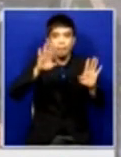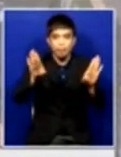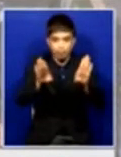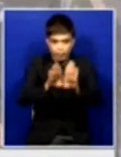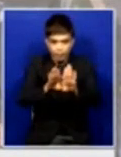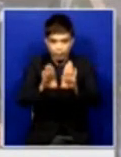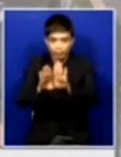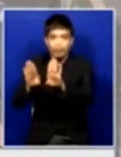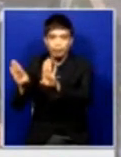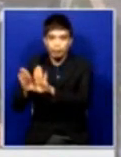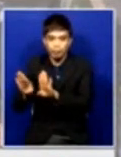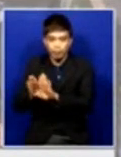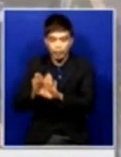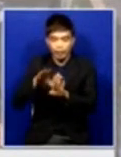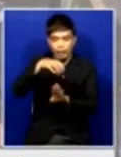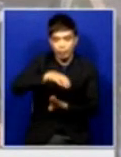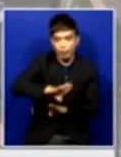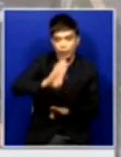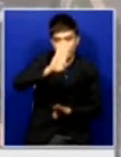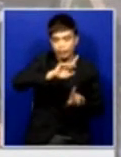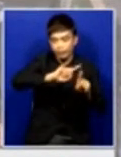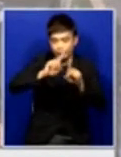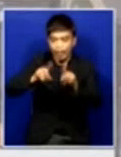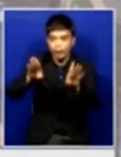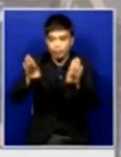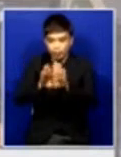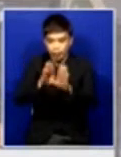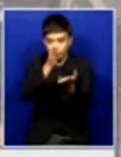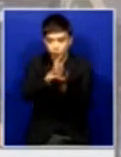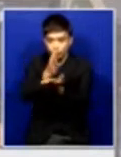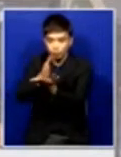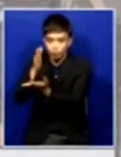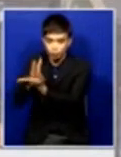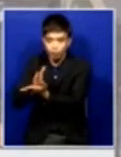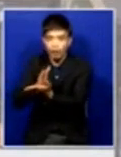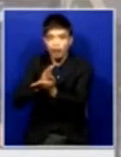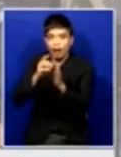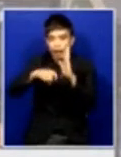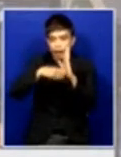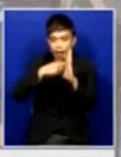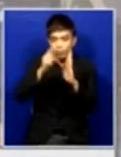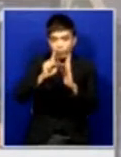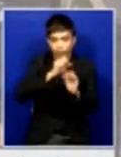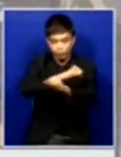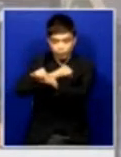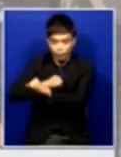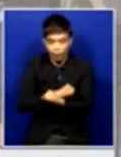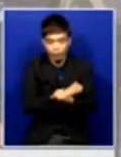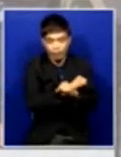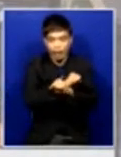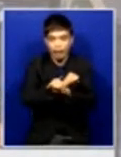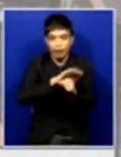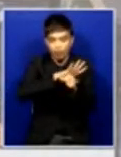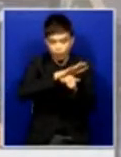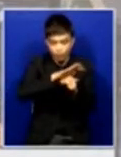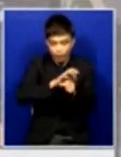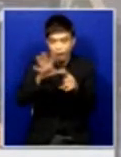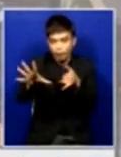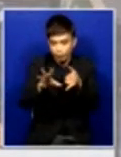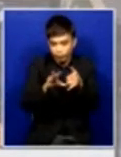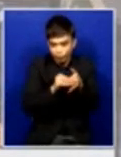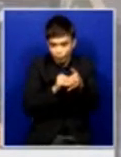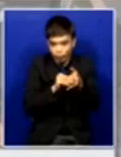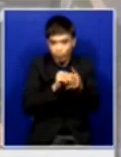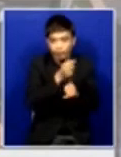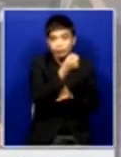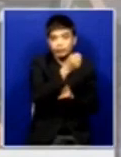ศให้ภาคธุรกิจนั้นได้หยุดประกอบกิจการนะครับเพื่อควบคุมการแพร่ระบาดของโรคไวรัสในวันที่17มีนาแ